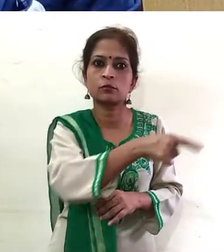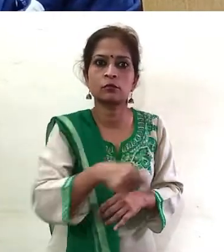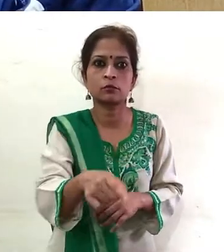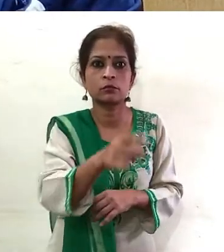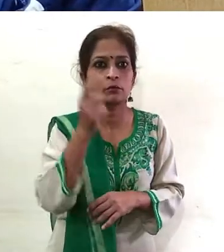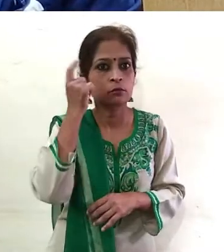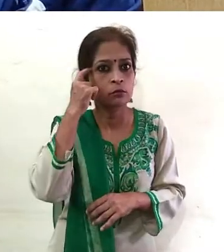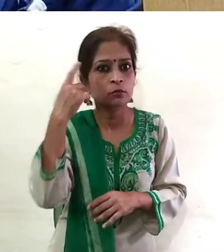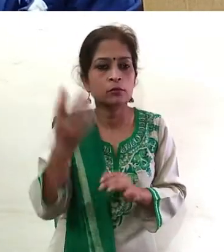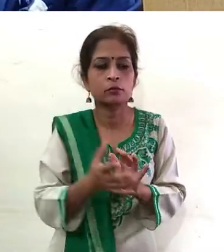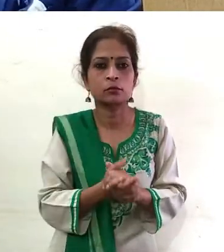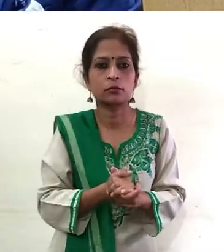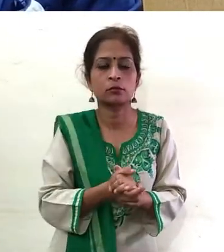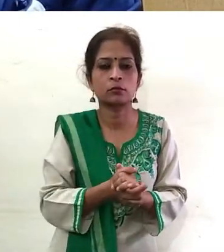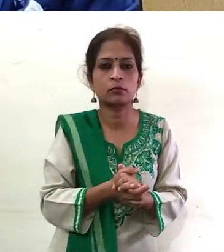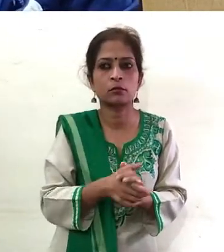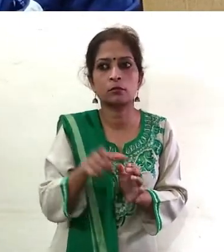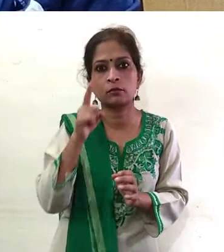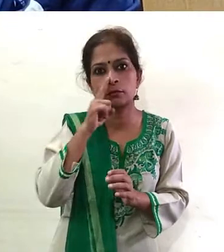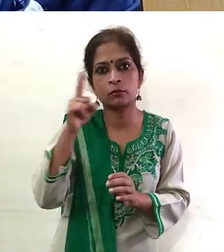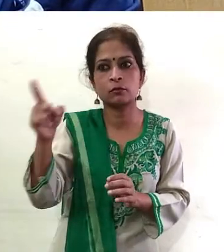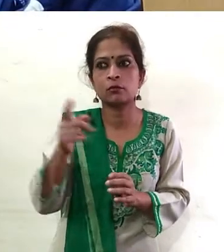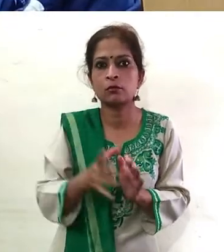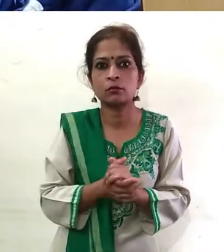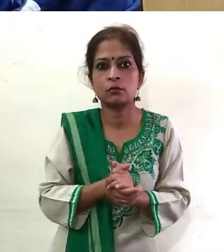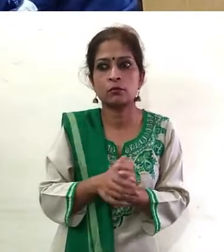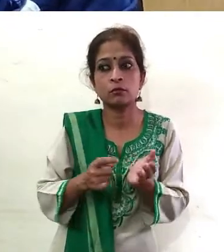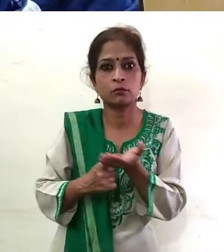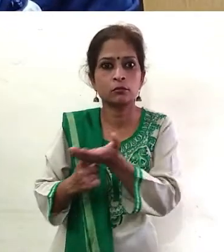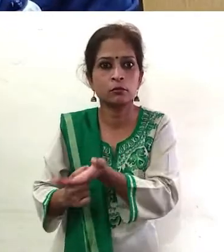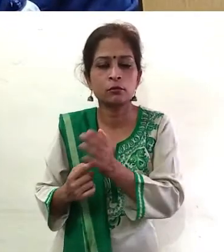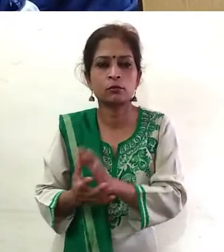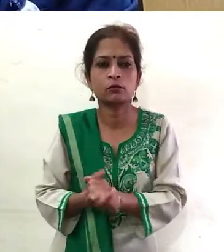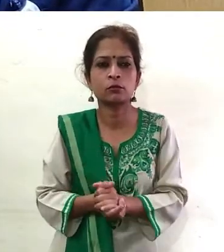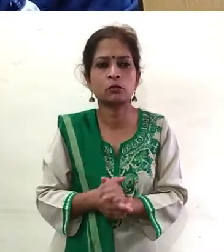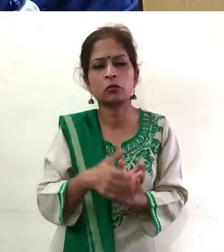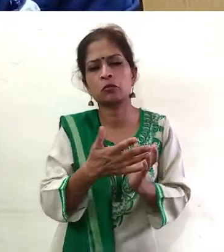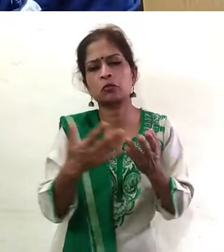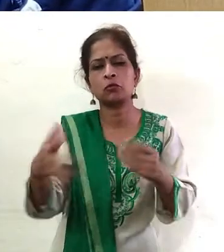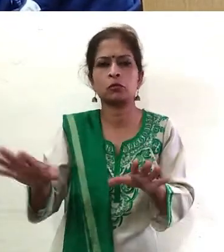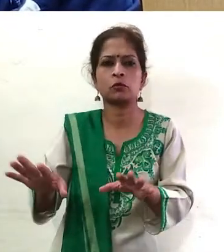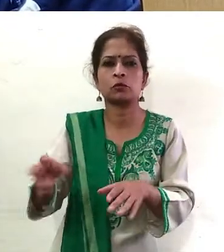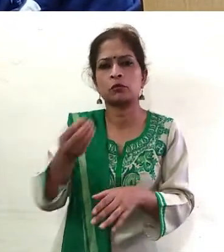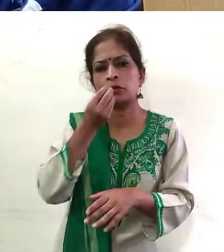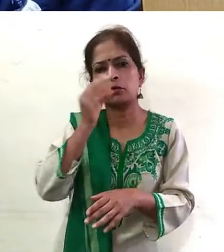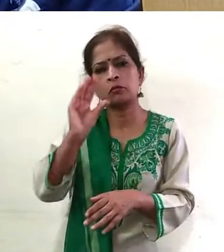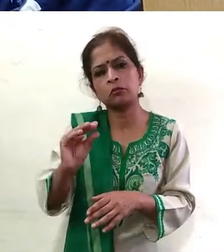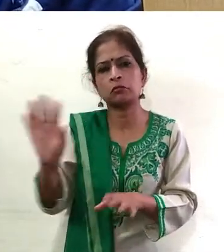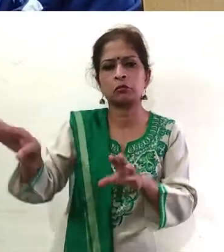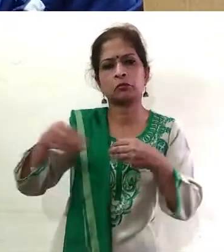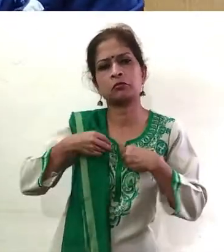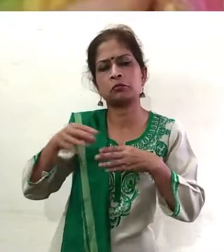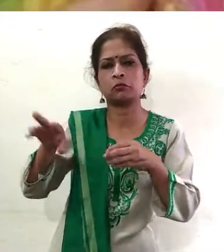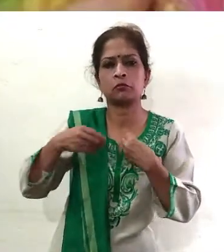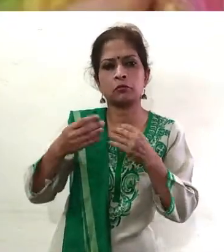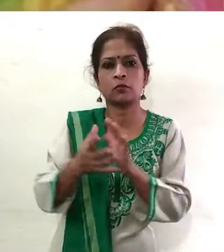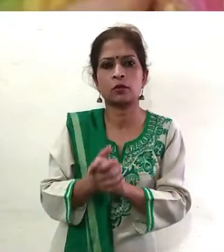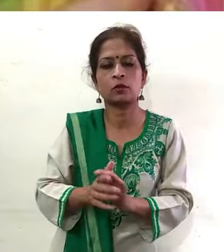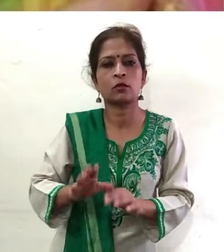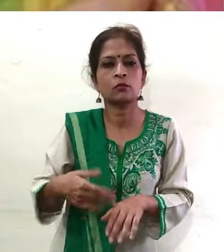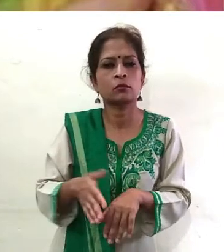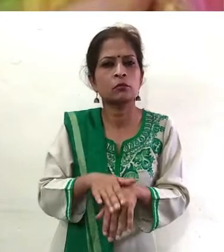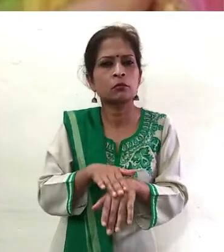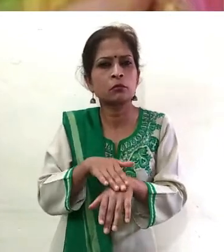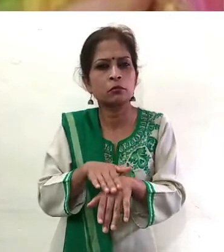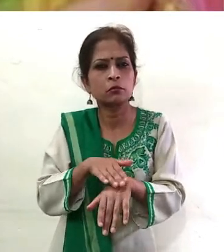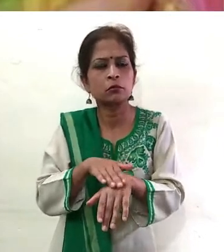में मग्न थे भाई ससुराल में क्यों नाम खराब करना इसलिए वह चुपचाप सहते गए और था यह कहती है कि दूसरे भोजन